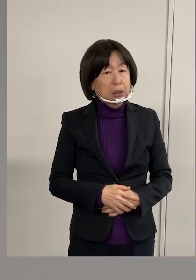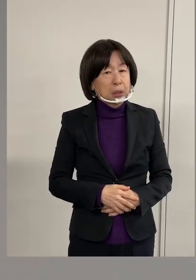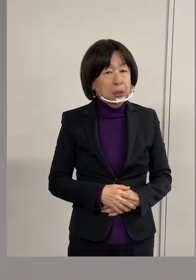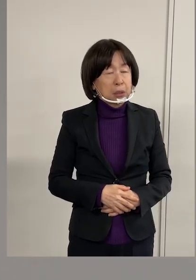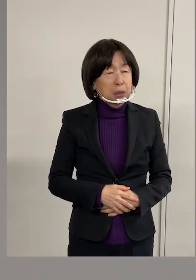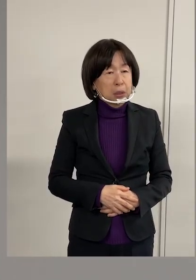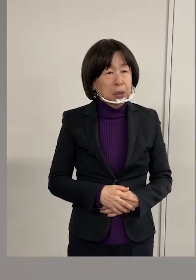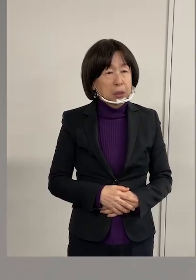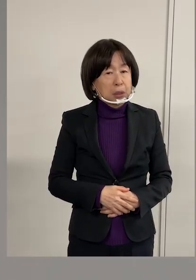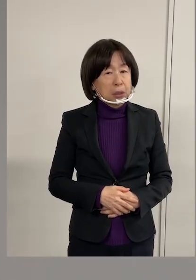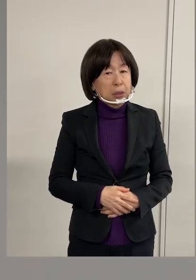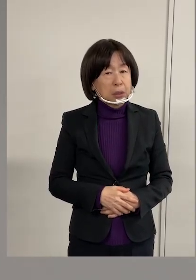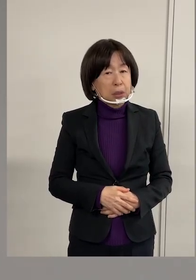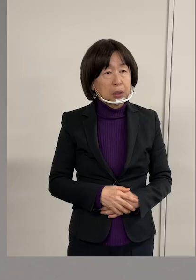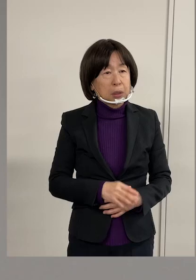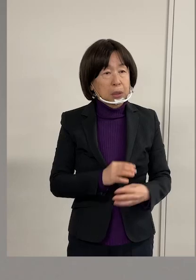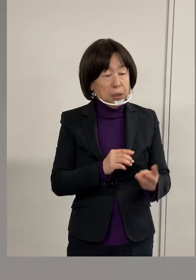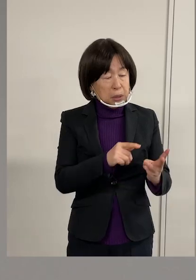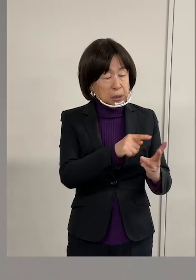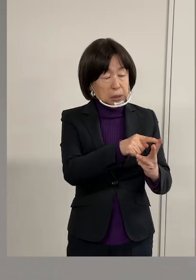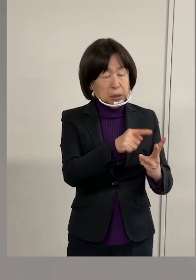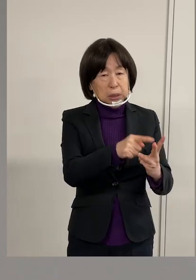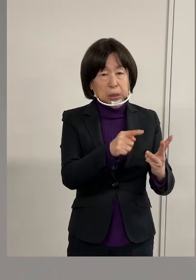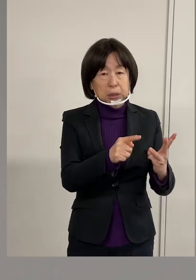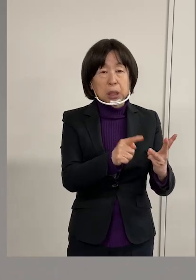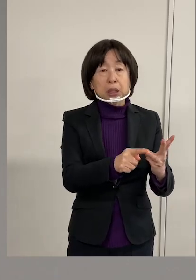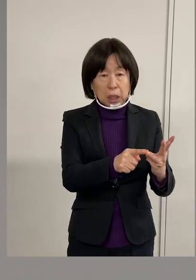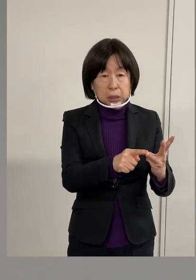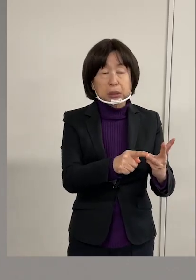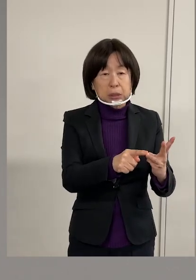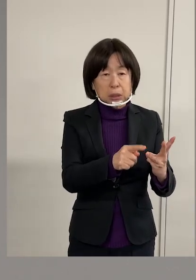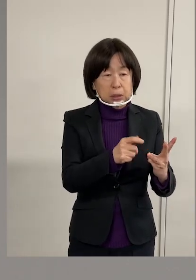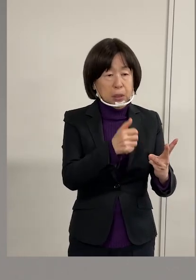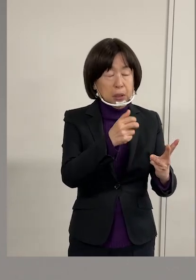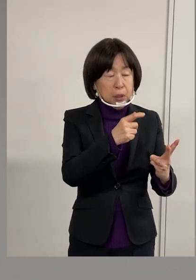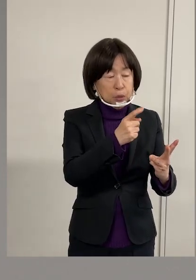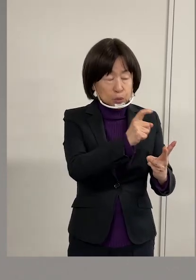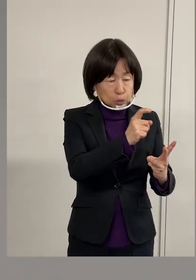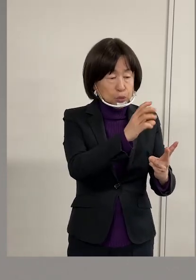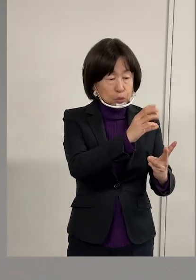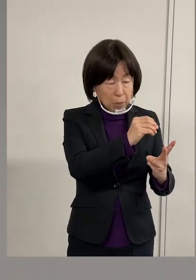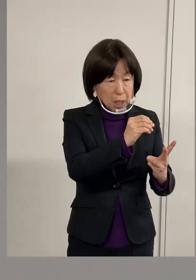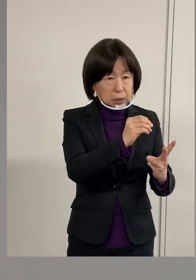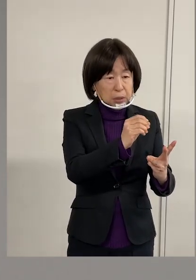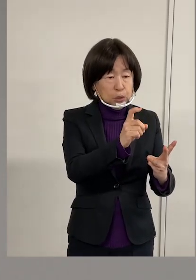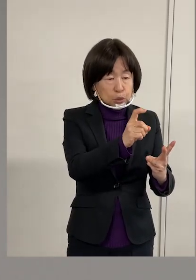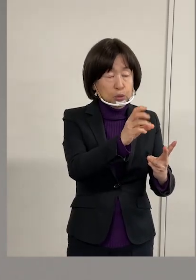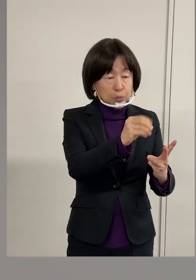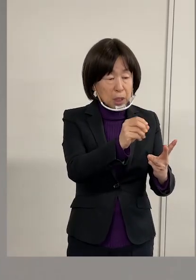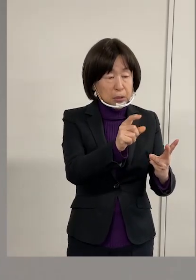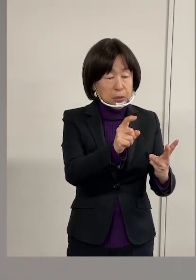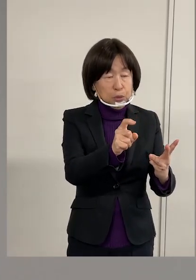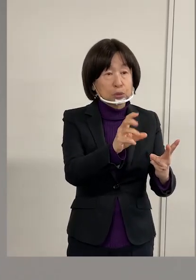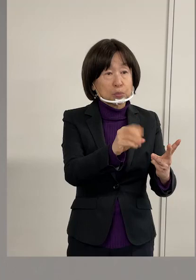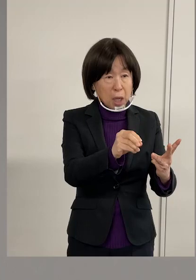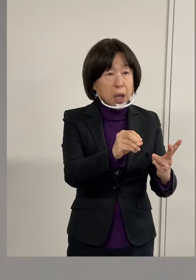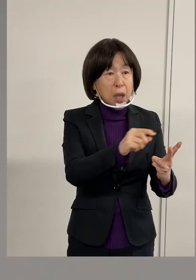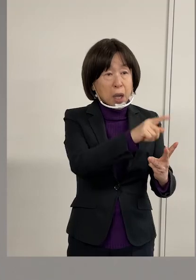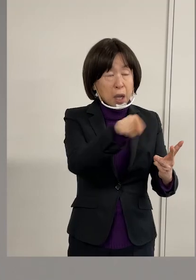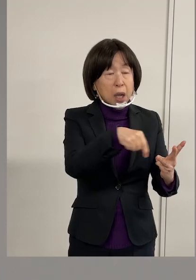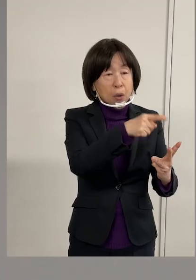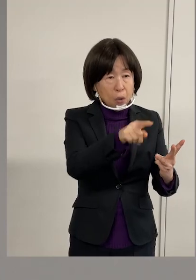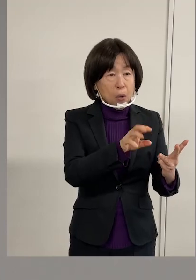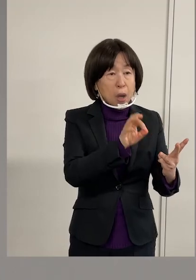ね、対象として、ま、10万円ずつ支払いを命じられているわけですけれども、この、改めて市の教育長